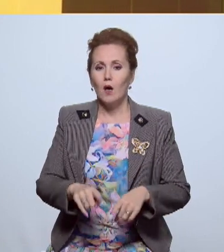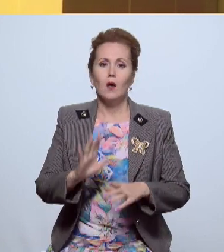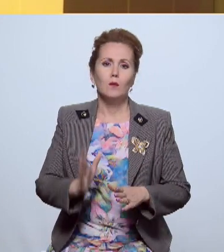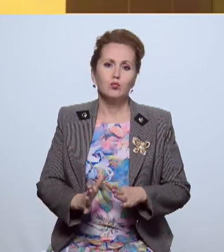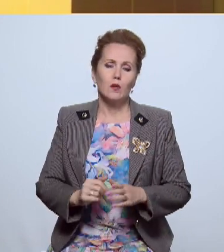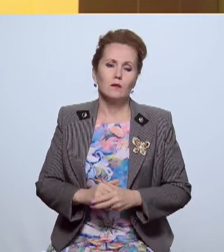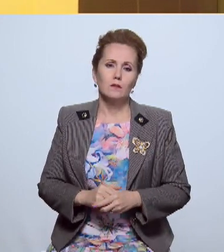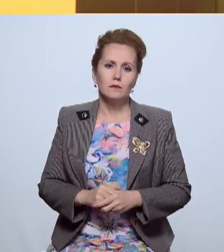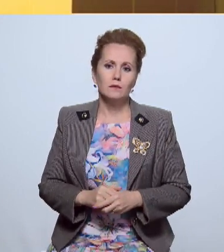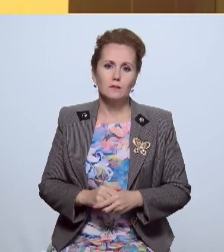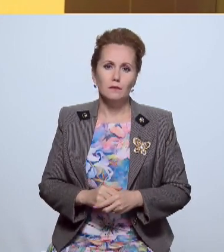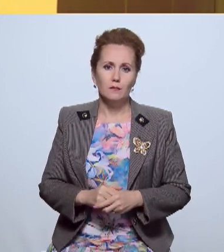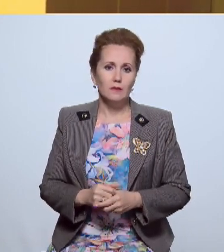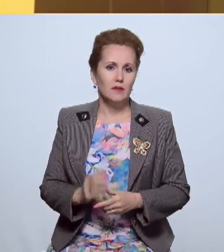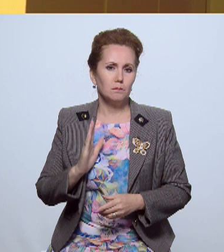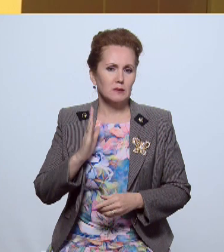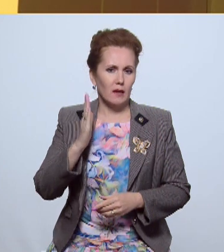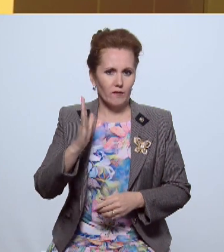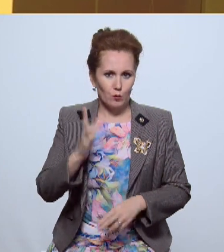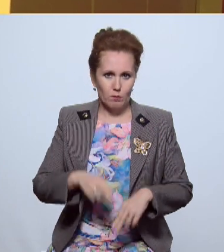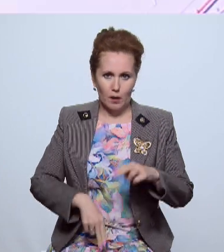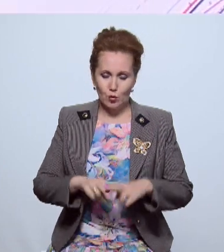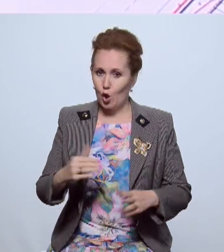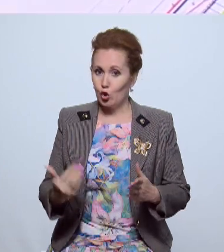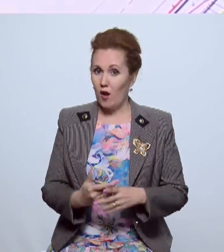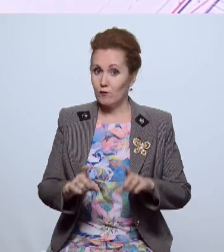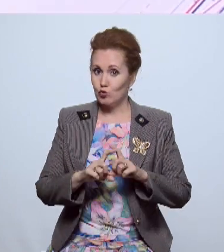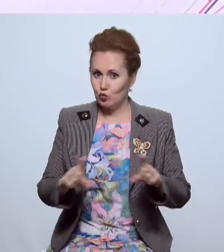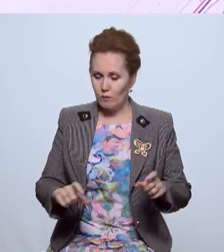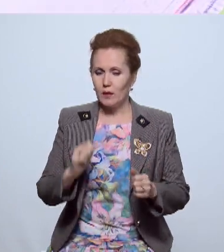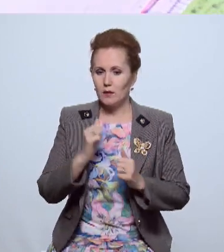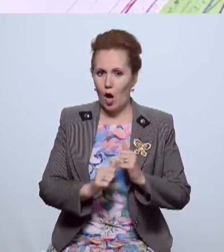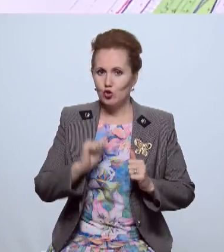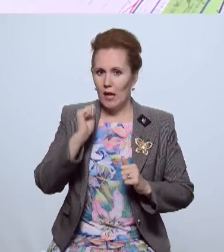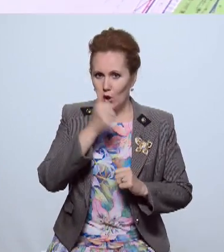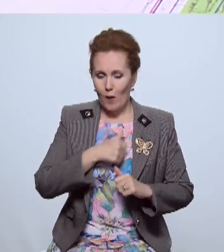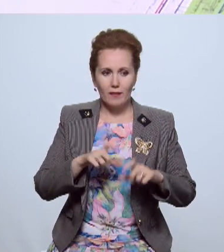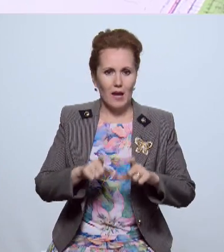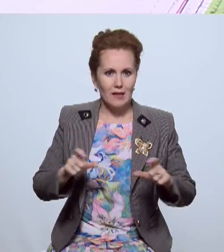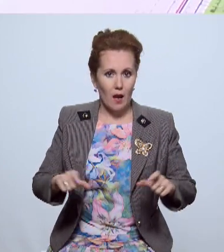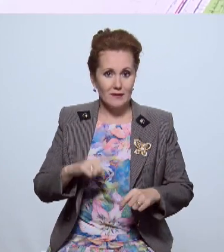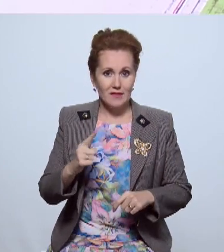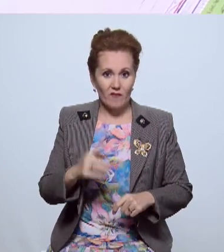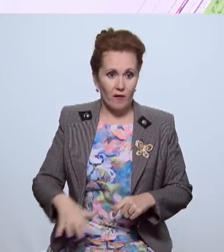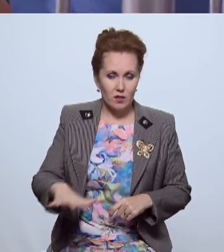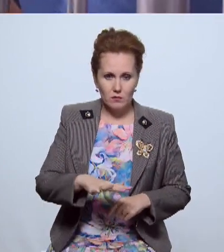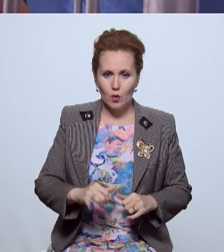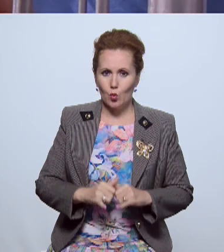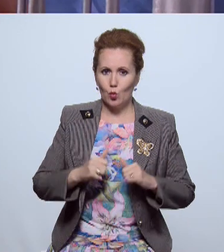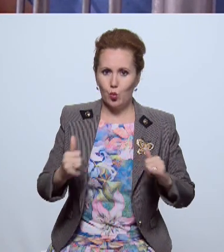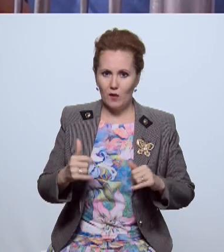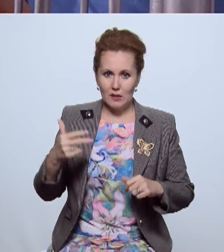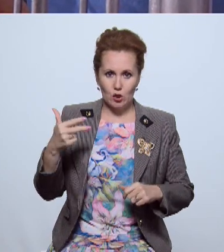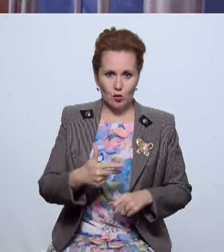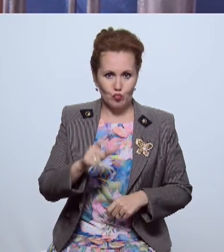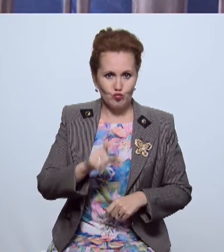будет в перспективе построена новая школа. Каждый год население Завьяловского района увеличивается на 3000 человек.